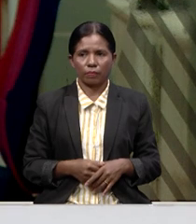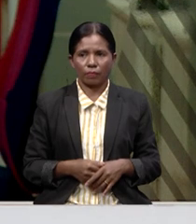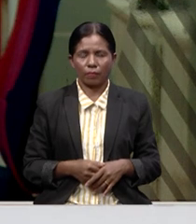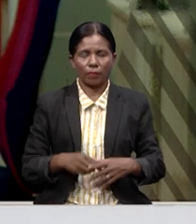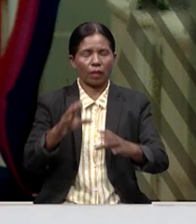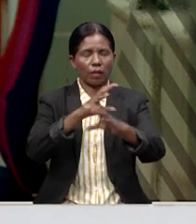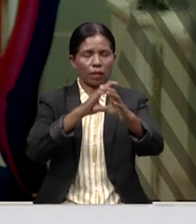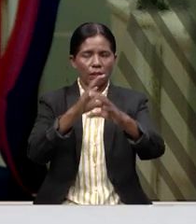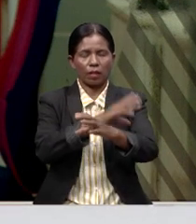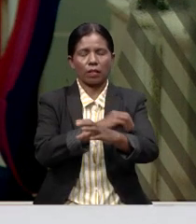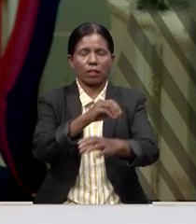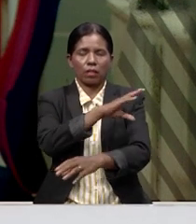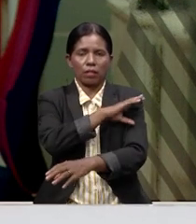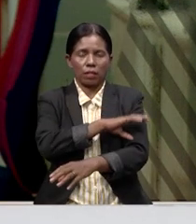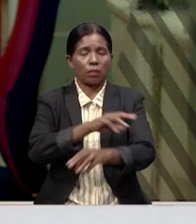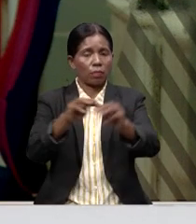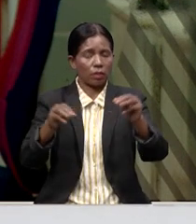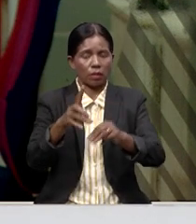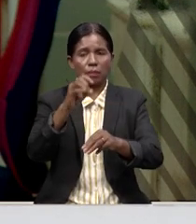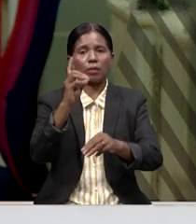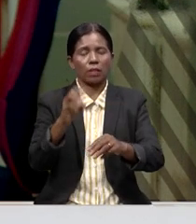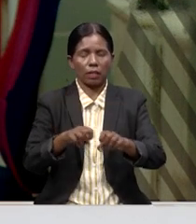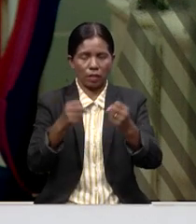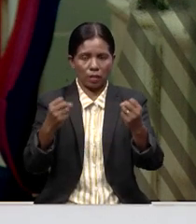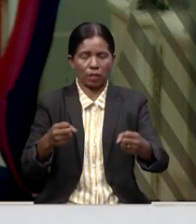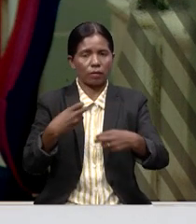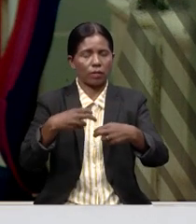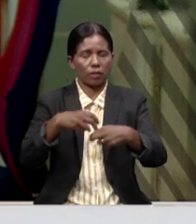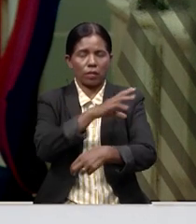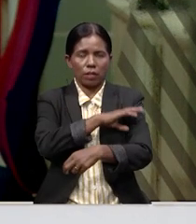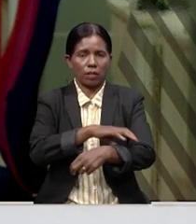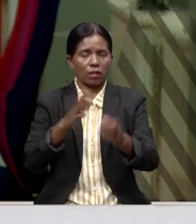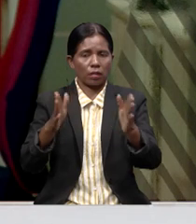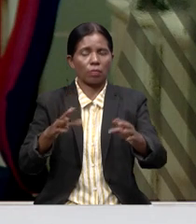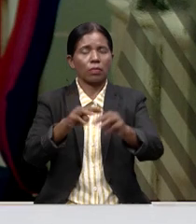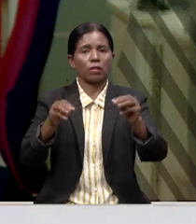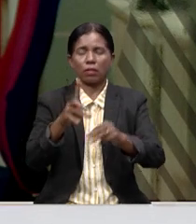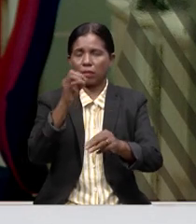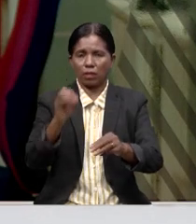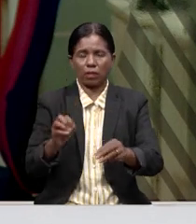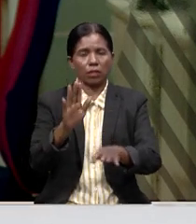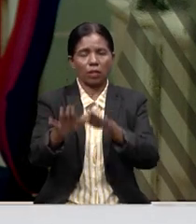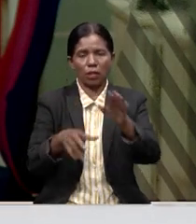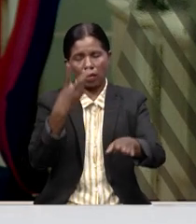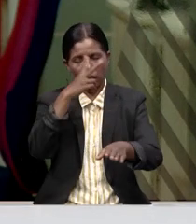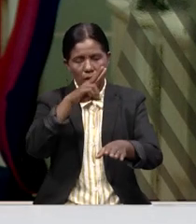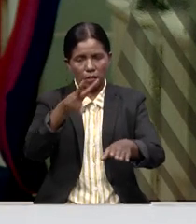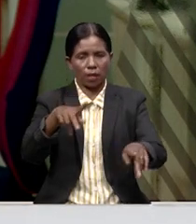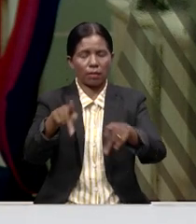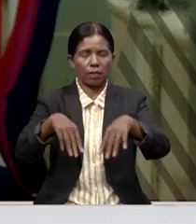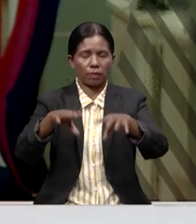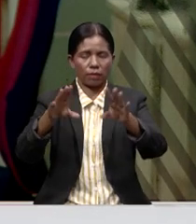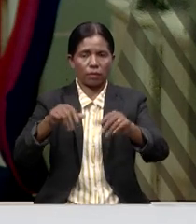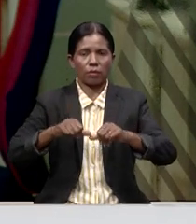Kareta operasional Guard Rajasthan Município de Liat dificulta a equipa Guard Rajasthan Município de Liat a tal operação onde controla vendedor sirena